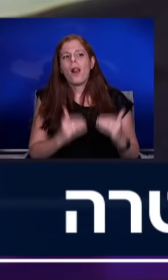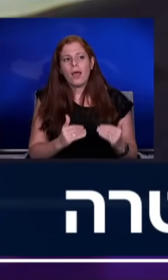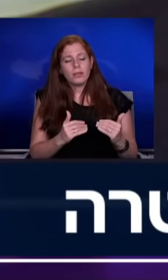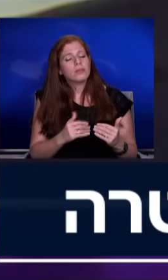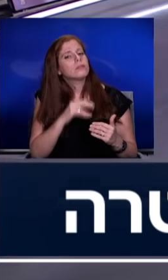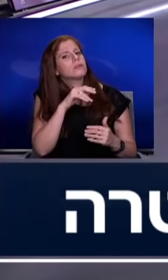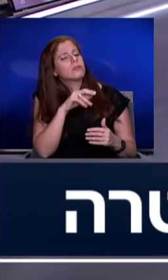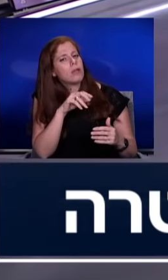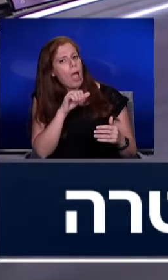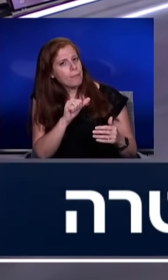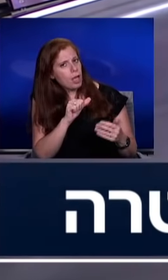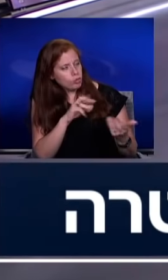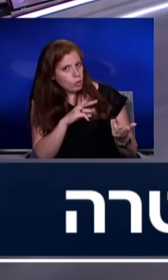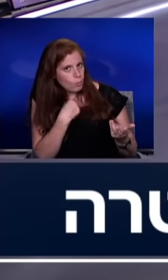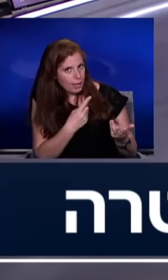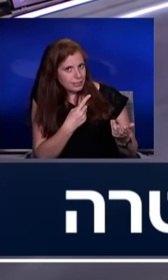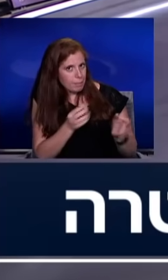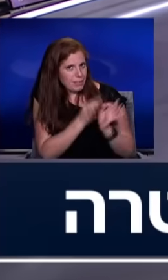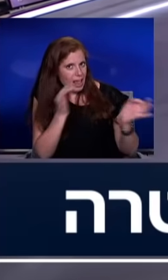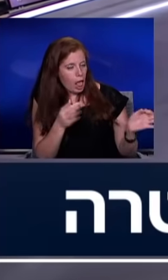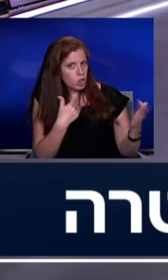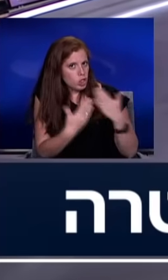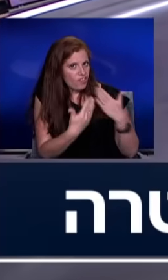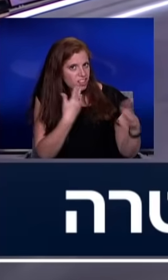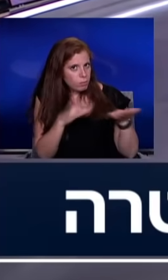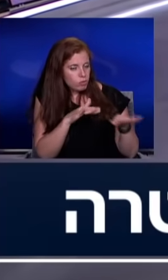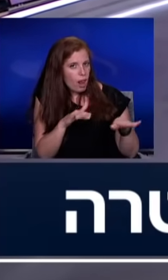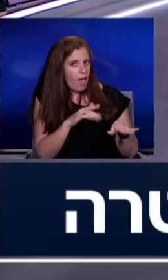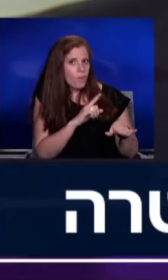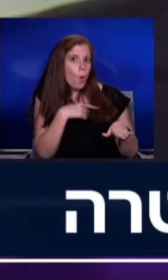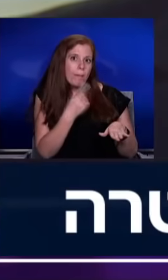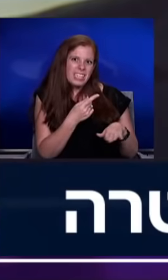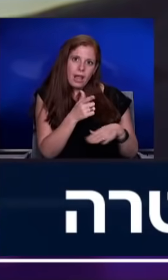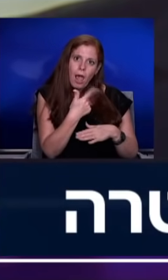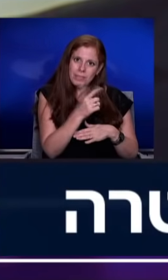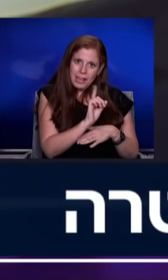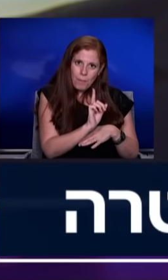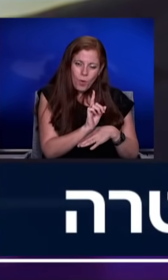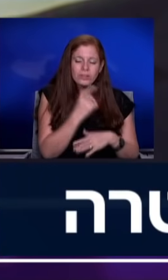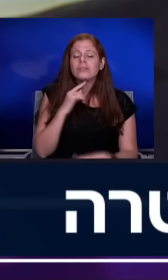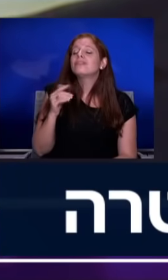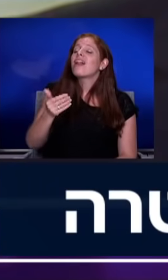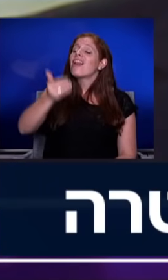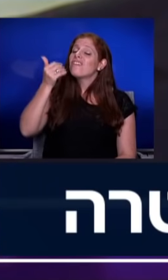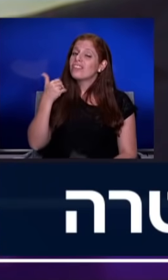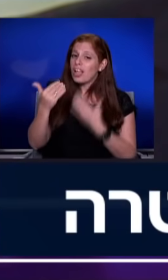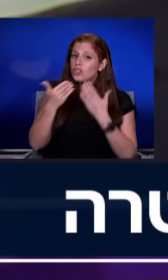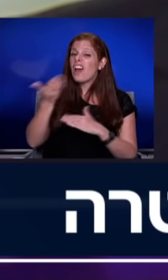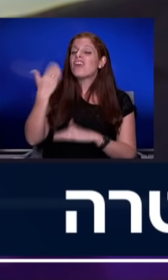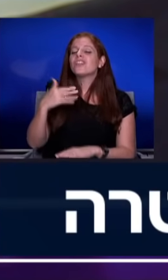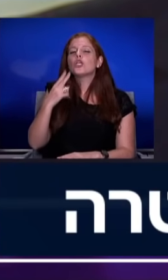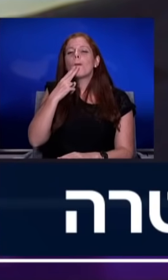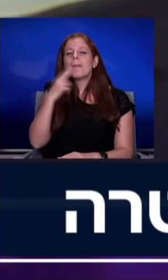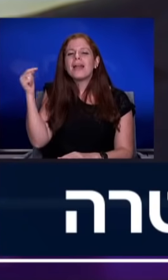כתבנו המדיני, הוא אומר את הדברים האלה בפתח ישיבת הממשלה, אבל לא ישירות למצלמות. נכון, אז לפני ישיבת הממשלה, לפני שראש הממשלה בנט מגיע,